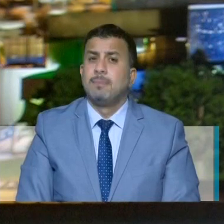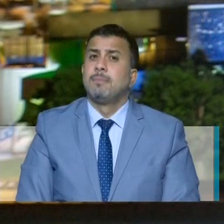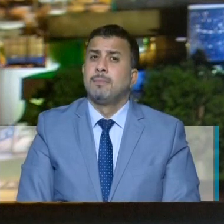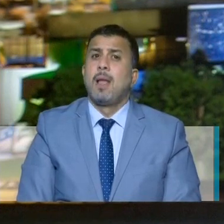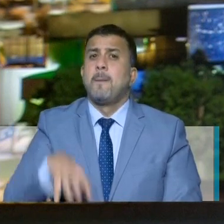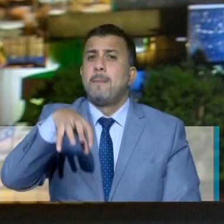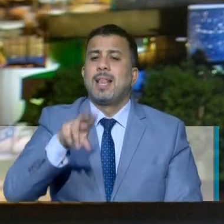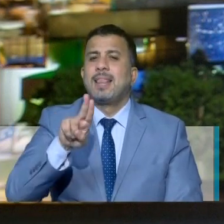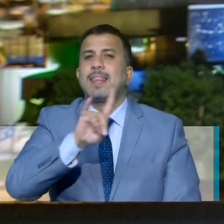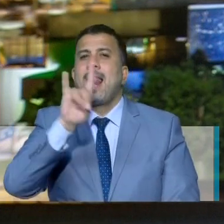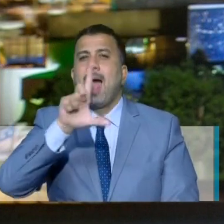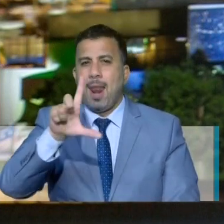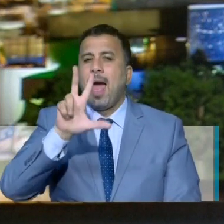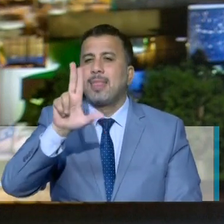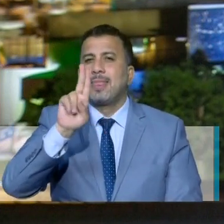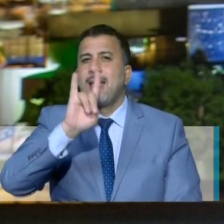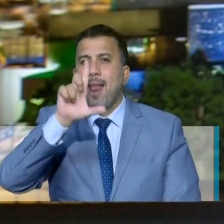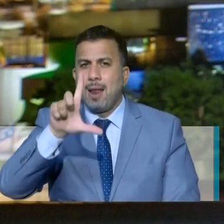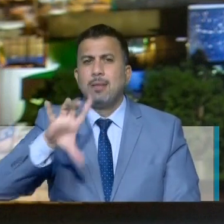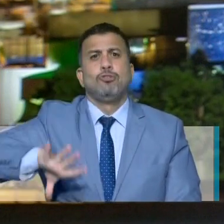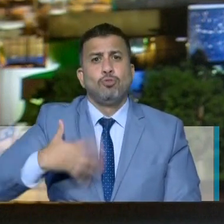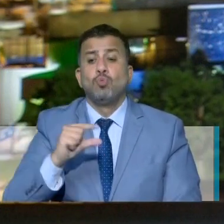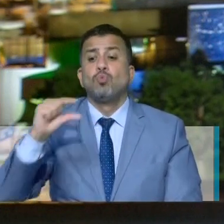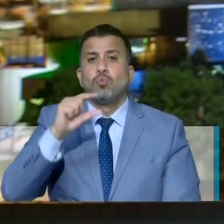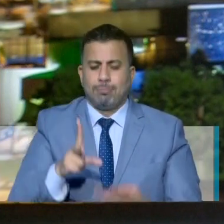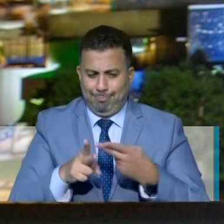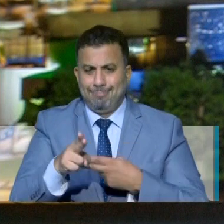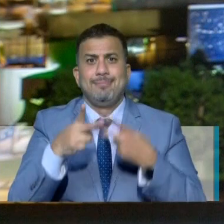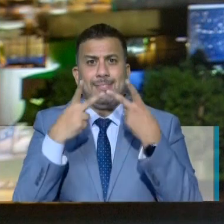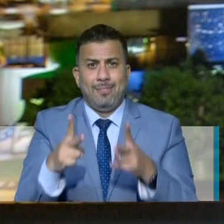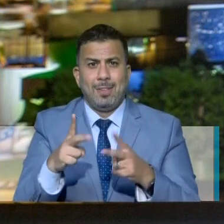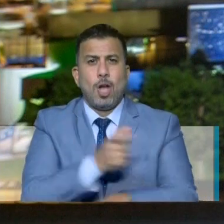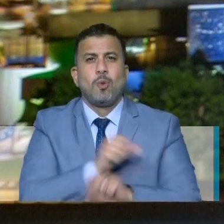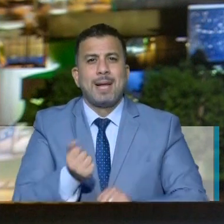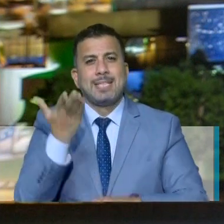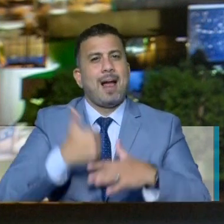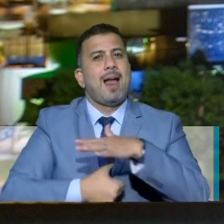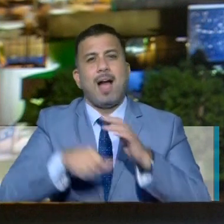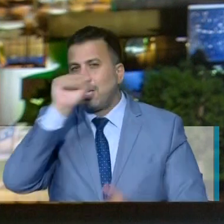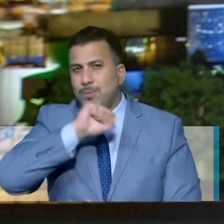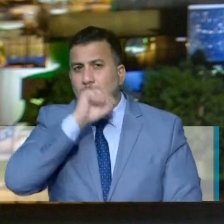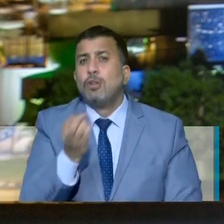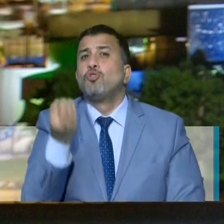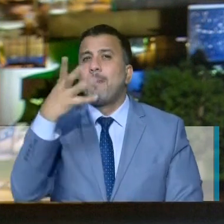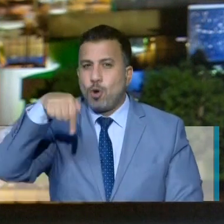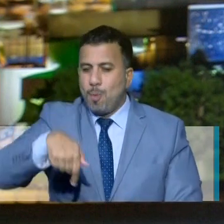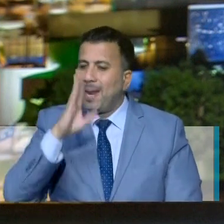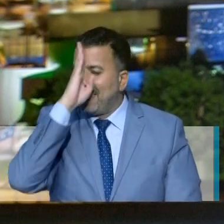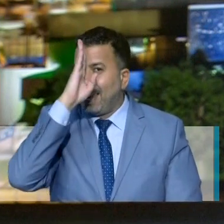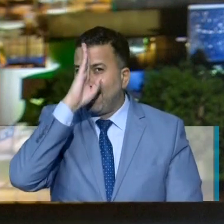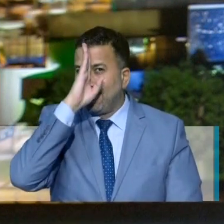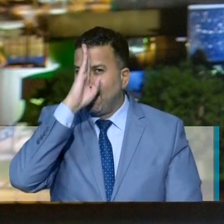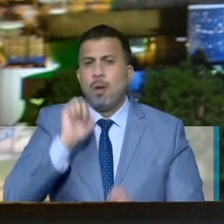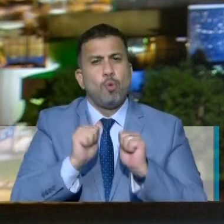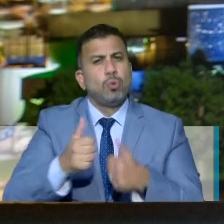وفي منطقه التلال افتتح صاحب السمو الشيخ الدكتور سلطان بن محمد القاسمي عضو المجلس الاعلى حاكم الشارقه صباح اليوم